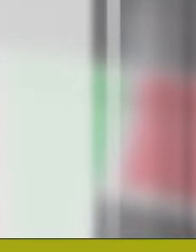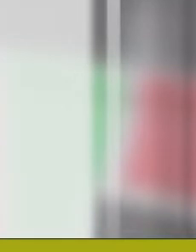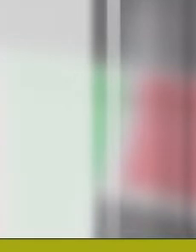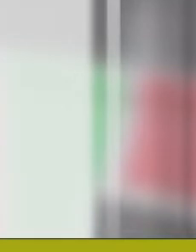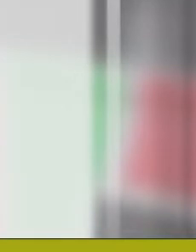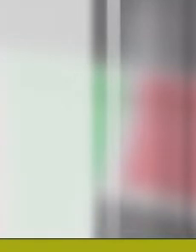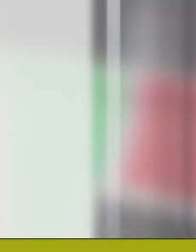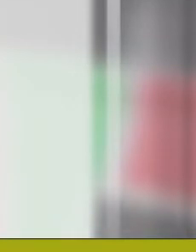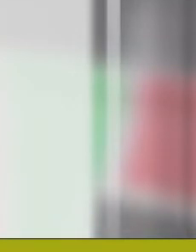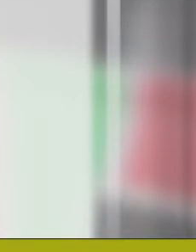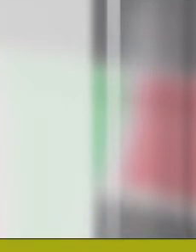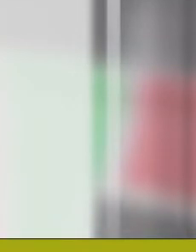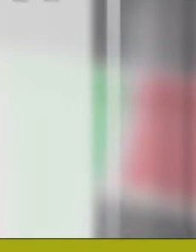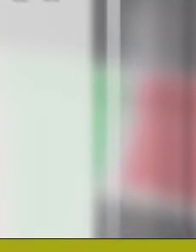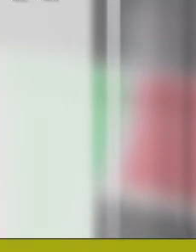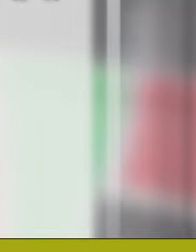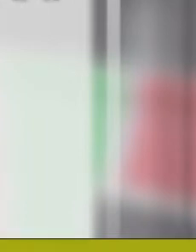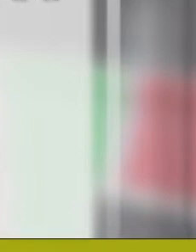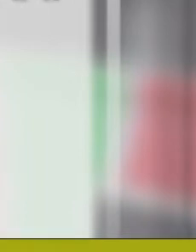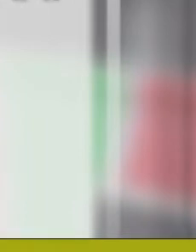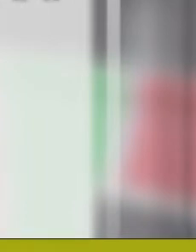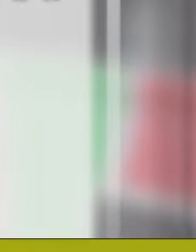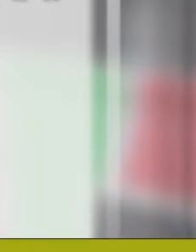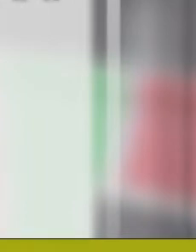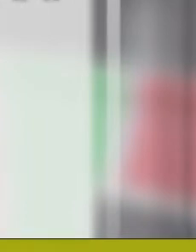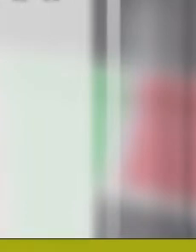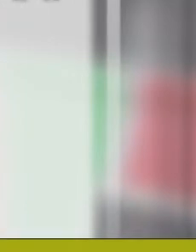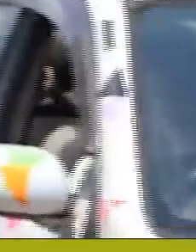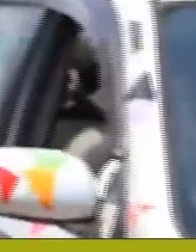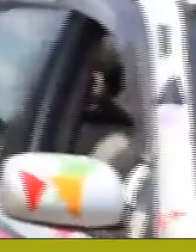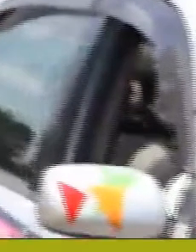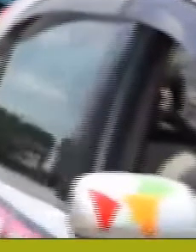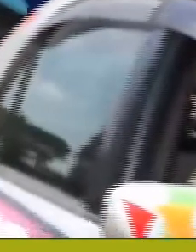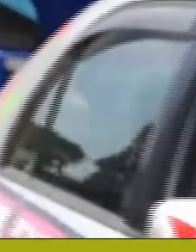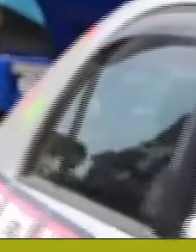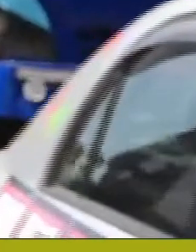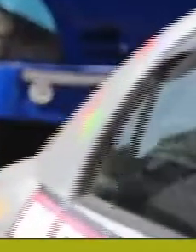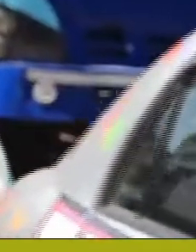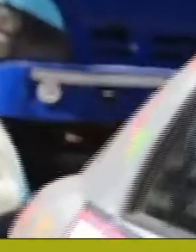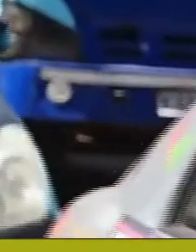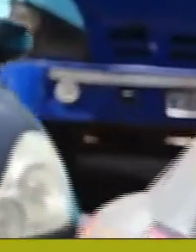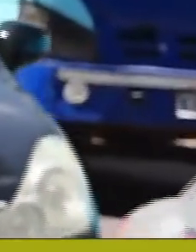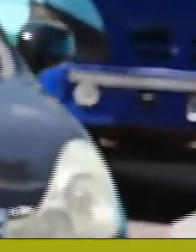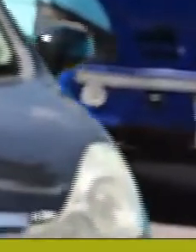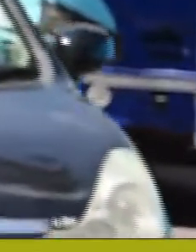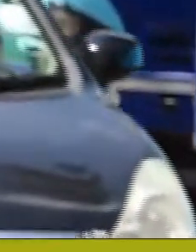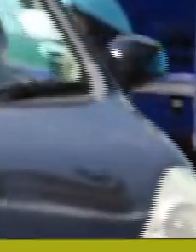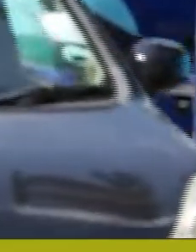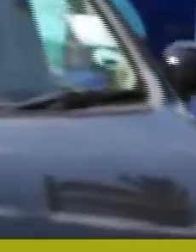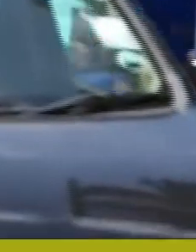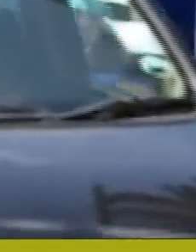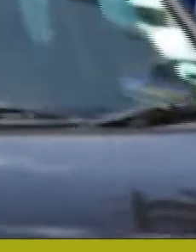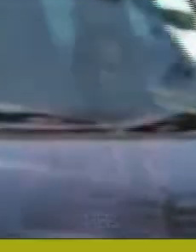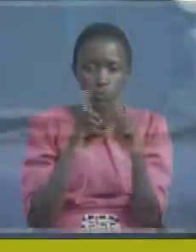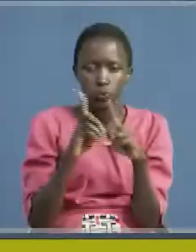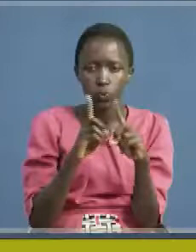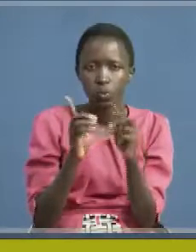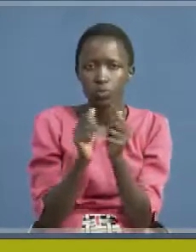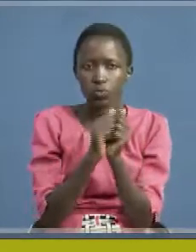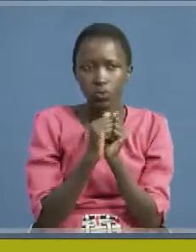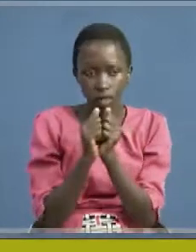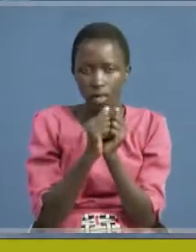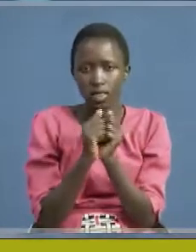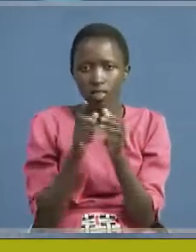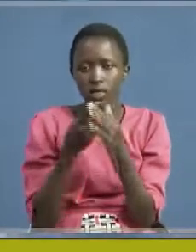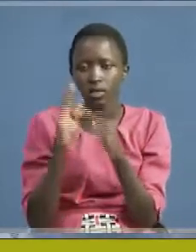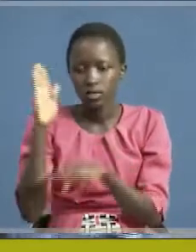kuvalia sare na kutobeba abiria kupita kiasi. Makubaliano baina ya wizara ya uchukuzi sawa na ile